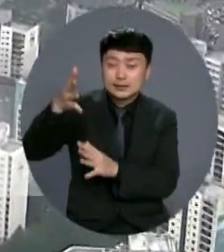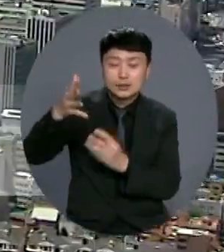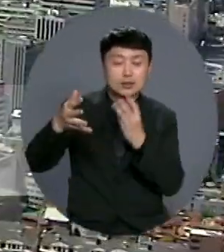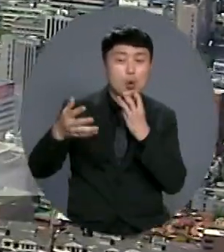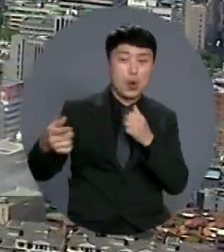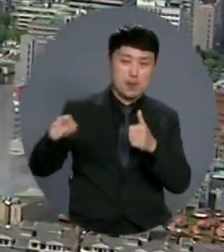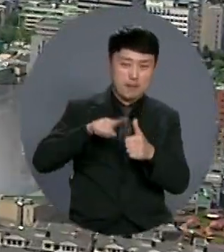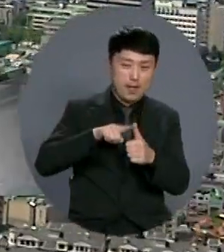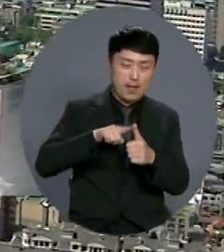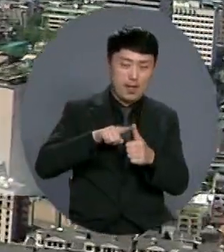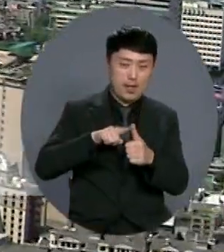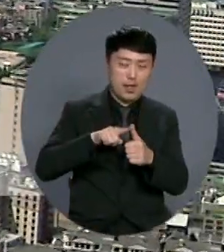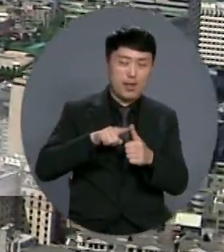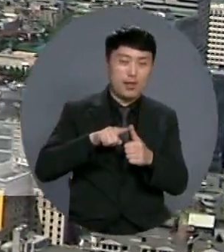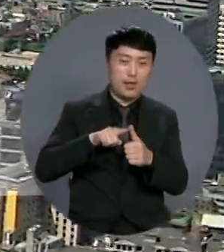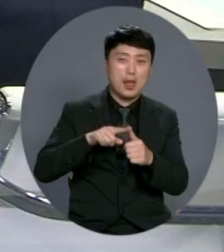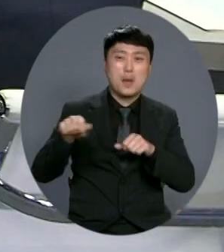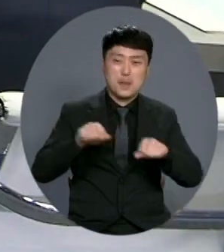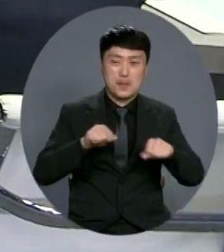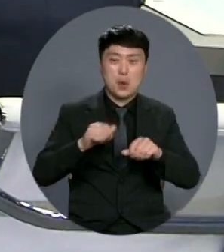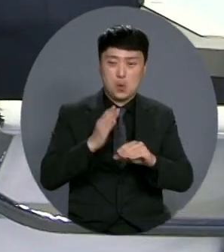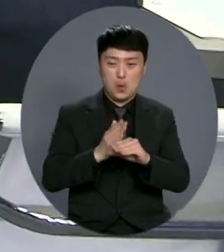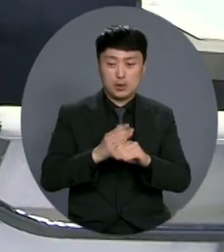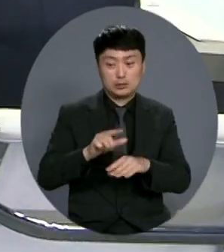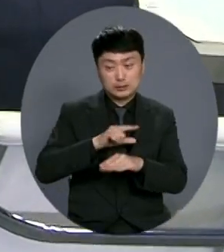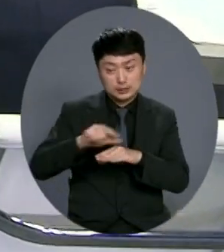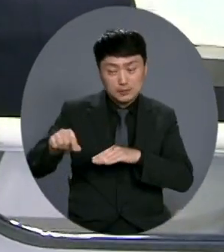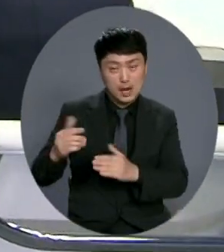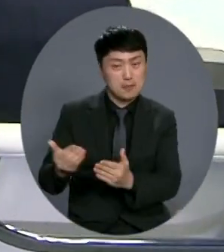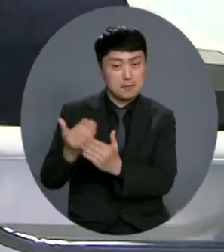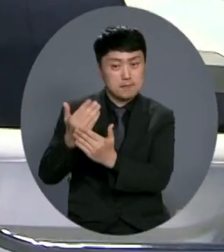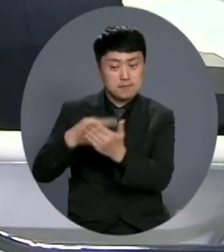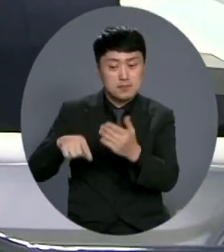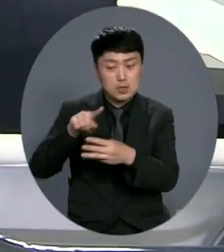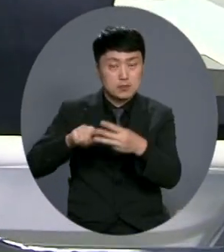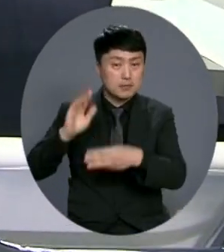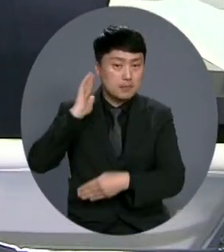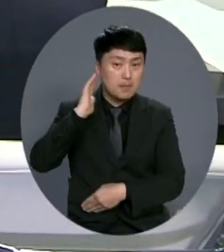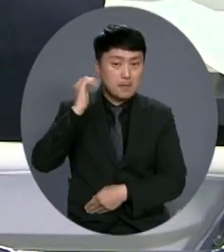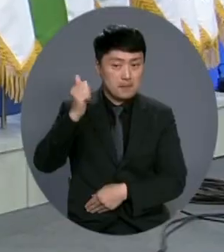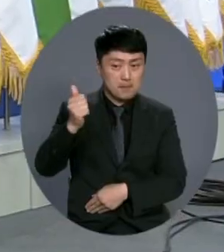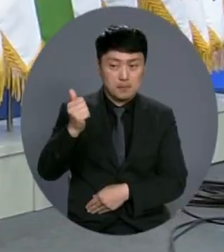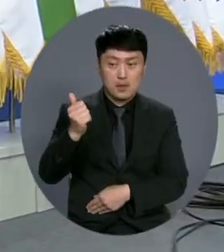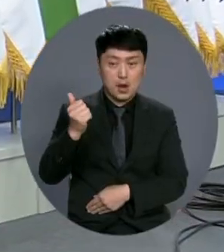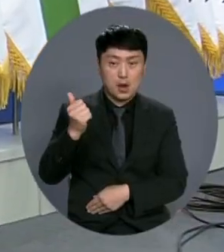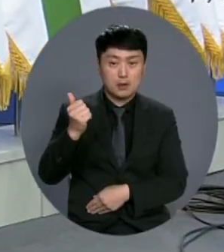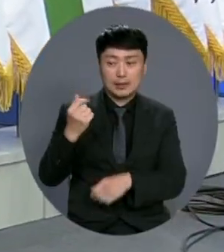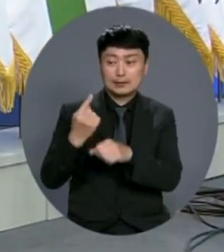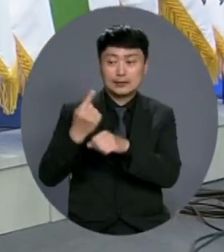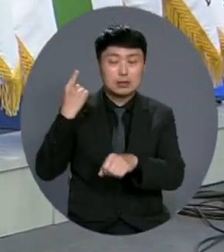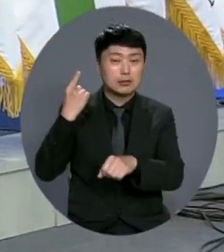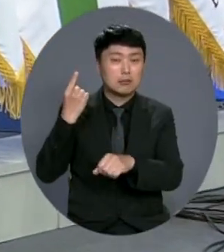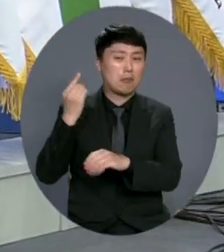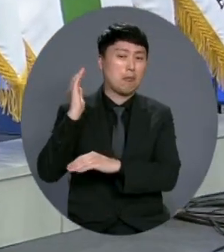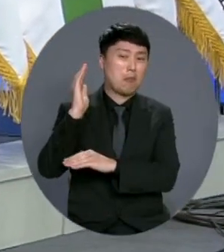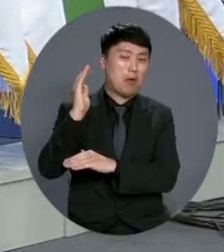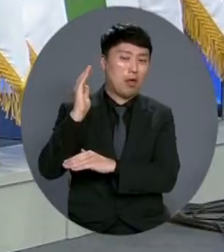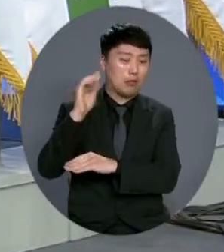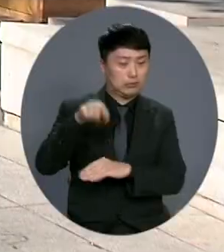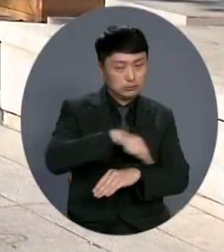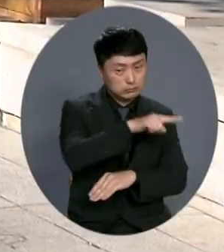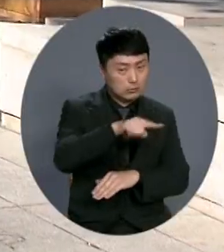의지를 보이고 있습니다 지방 시대를 열겠다고 선언한 윤성열 대통령의 지난해 취임사를 무색하게